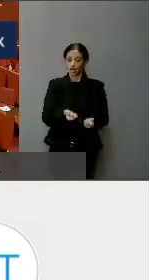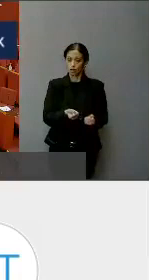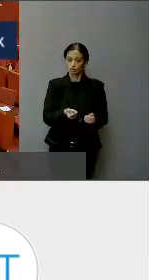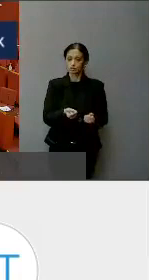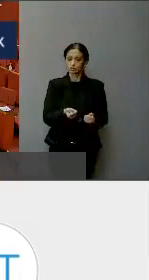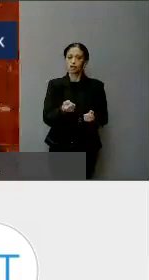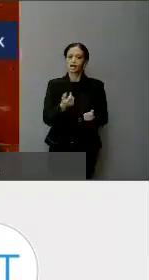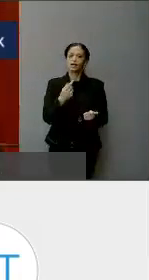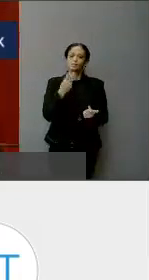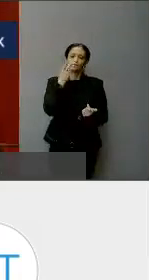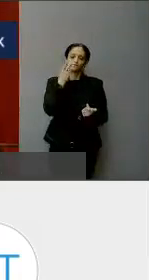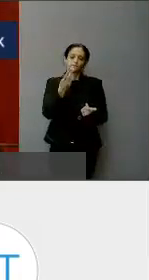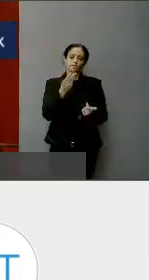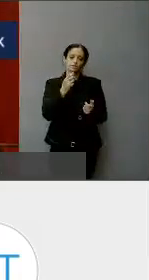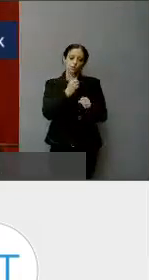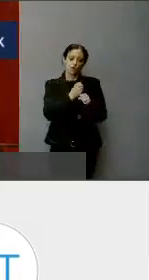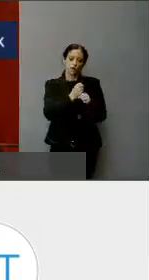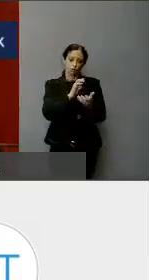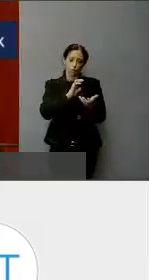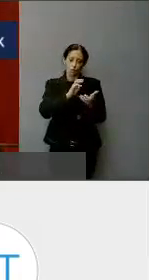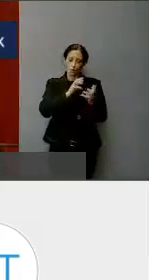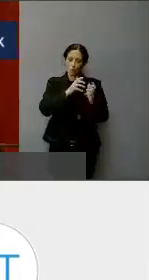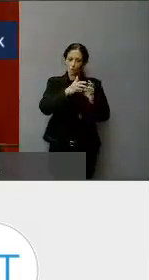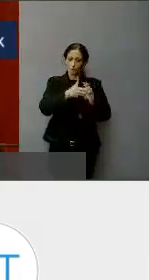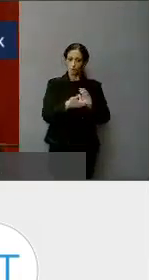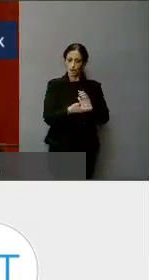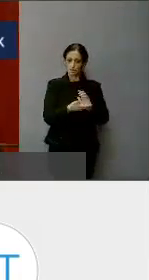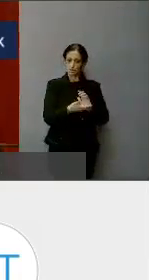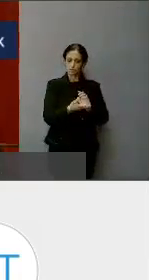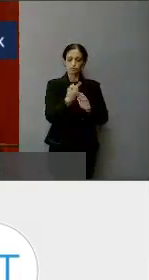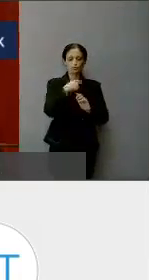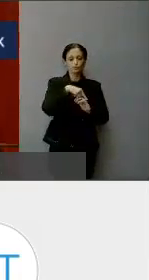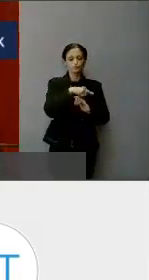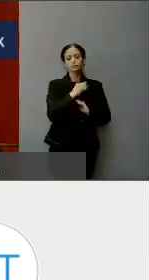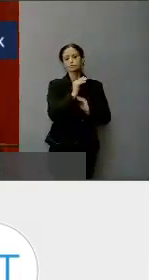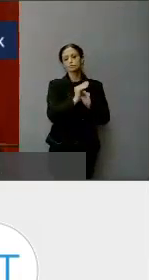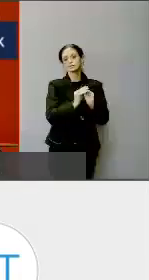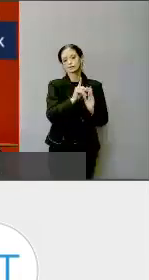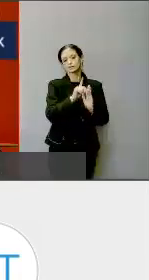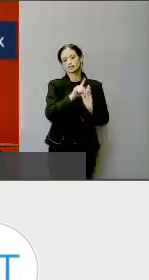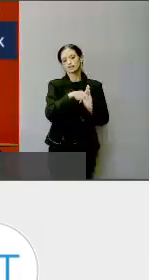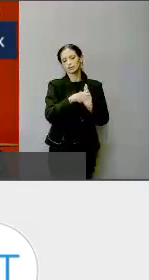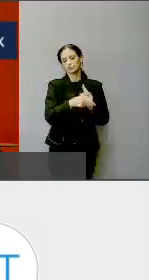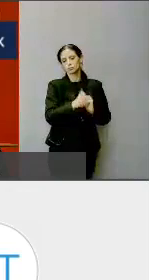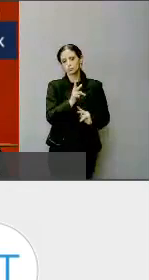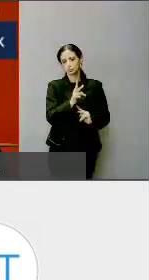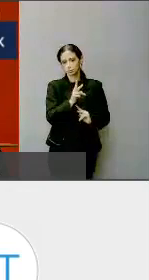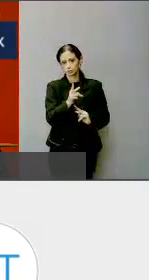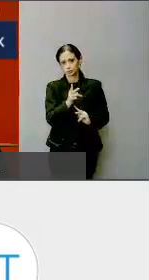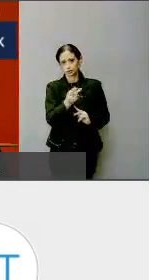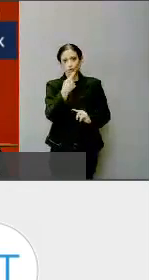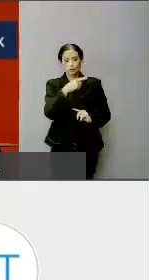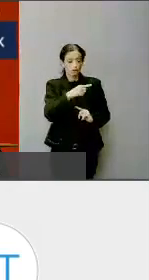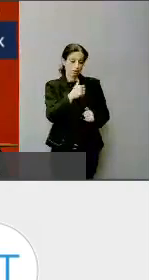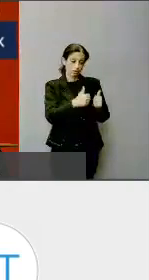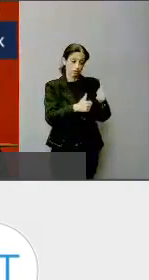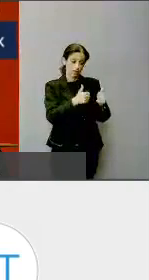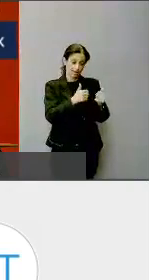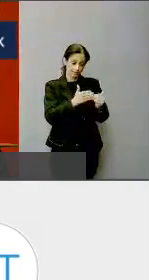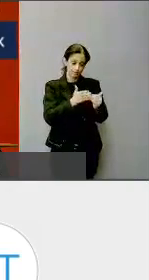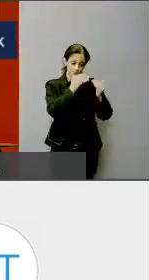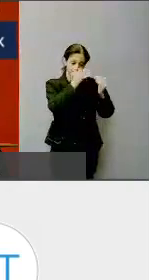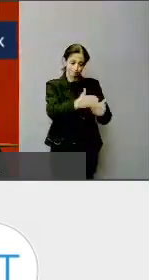vista la complessità del lavoro richiesto si chiede di poter avere più tempo e quindi di mettere la gara aprile